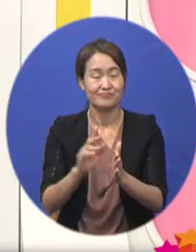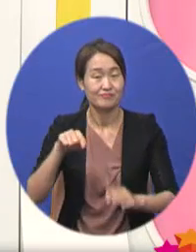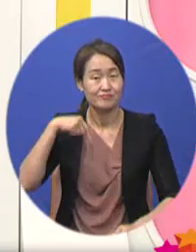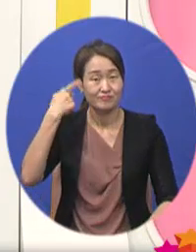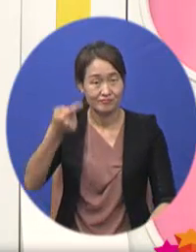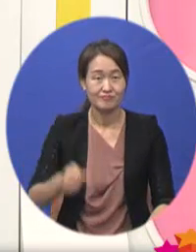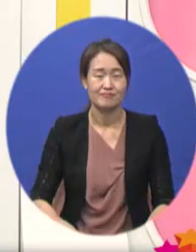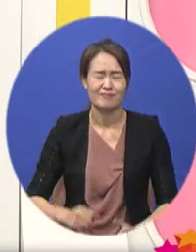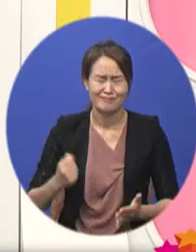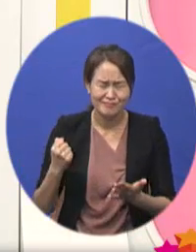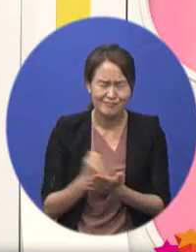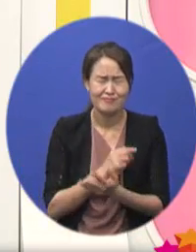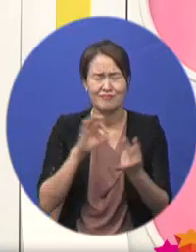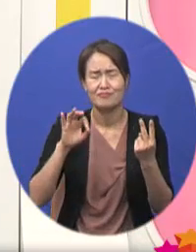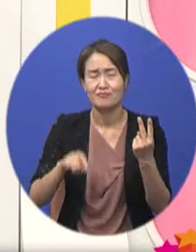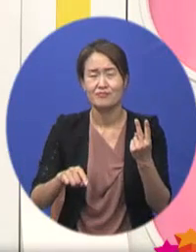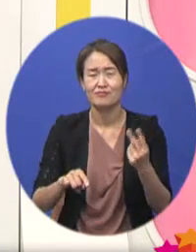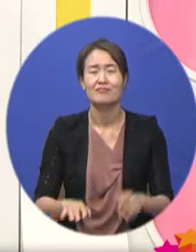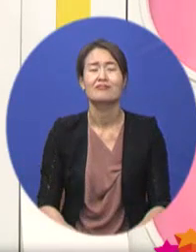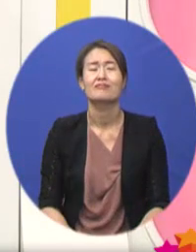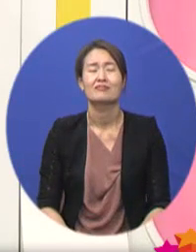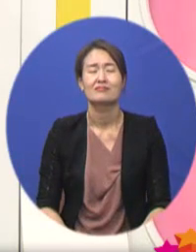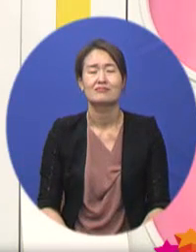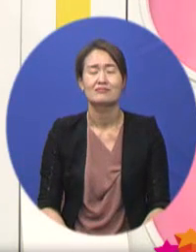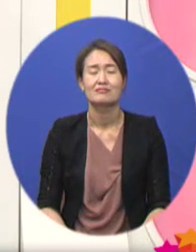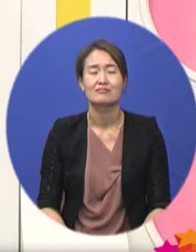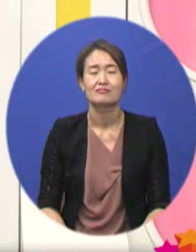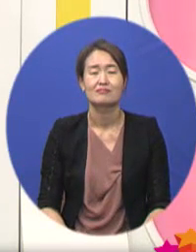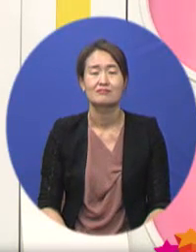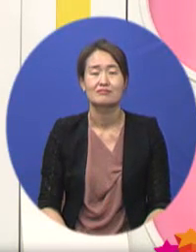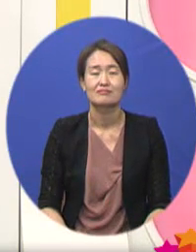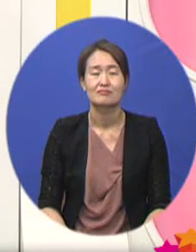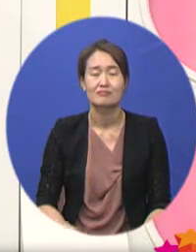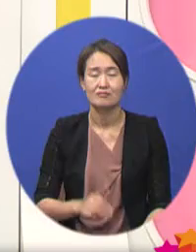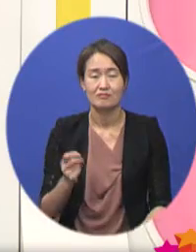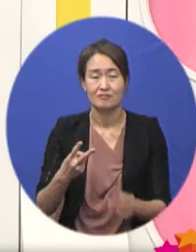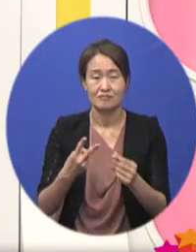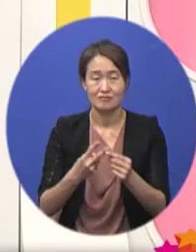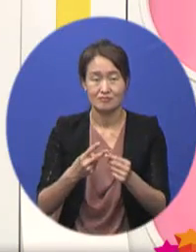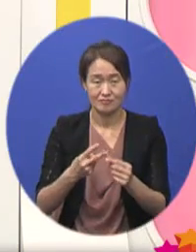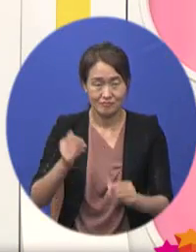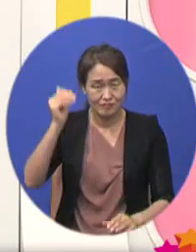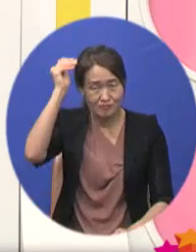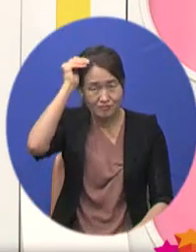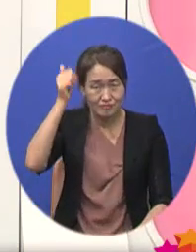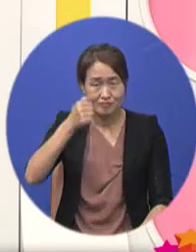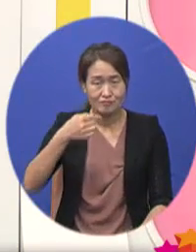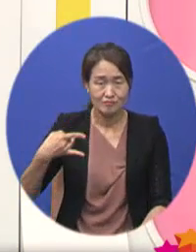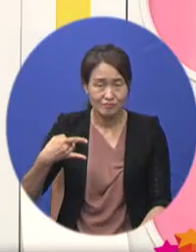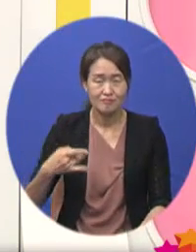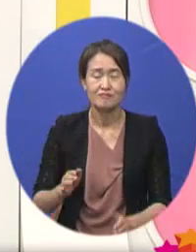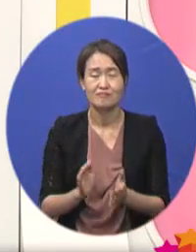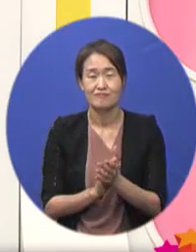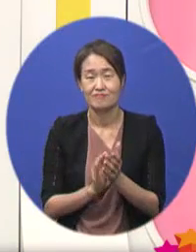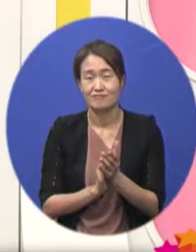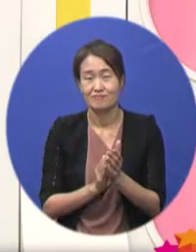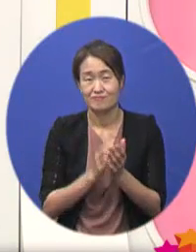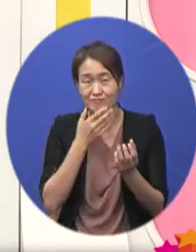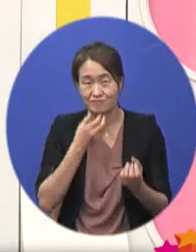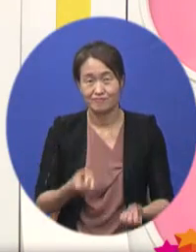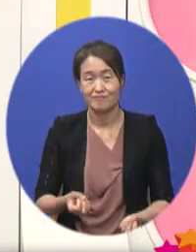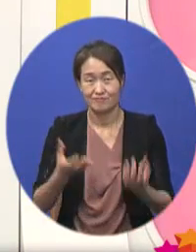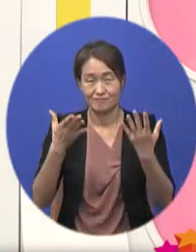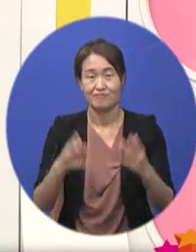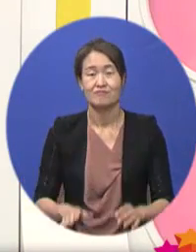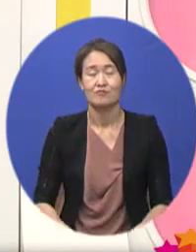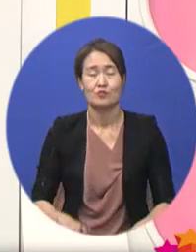무슨 상이죠? 아차상. 아차상. 자, 오늘의 아차상 2번 정희님. 네, 축하드립니다. 노래